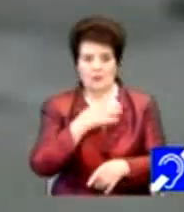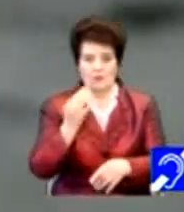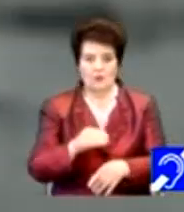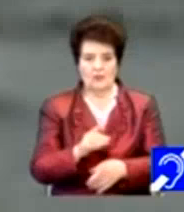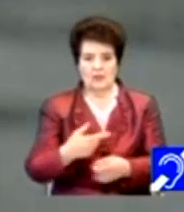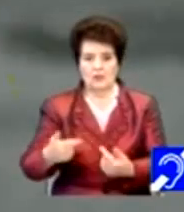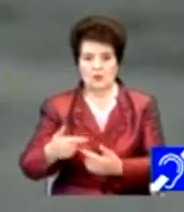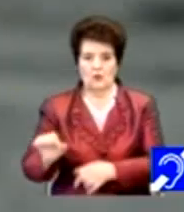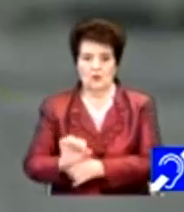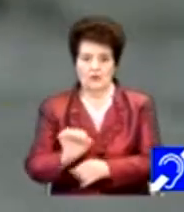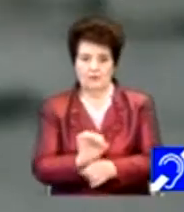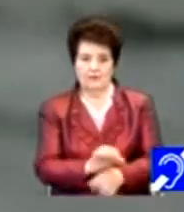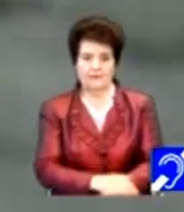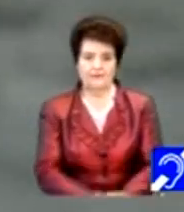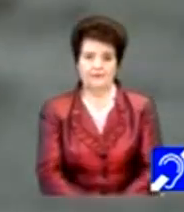zone.